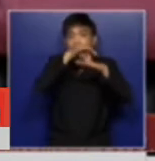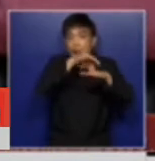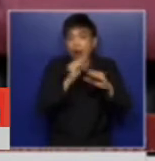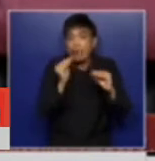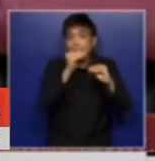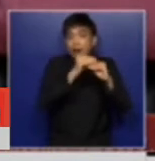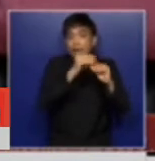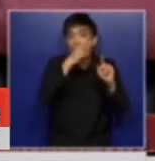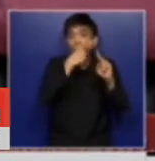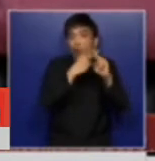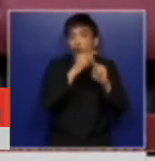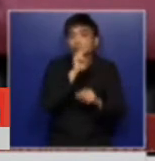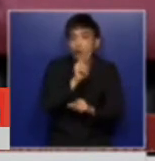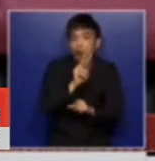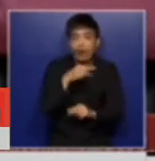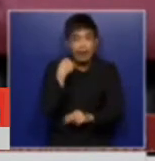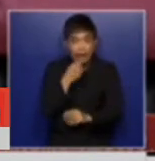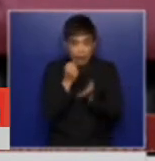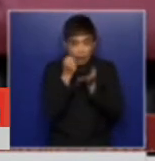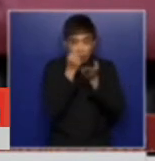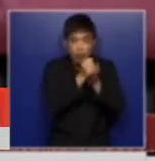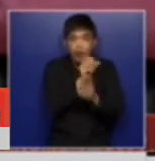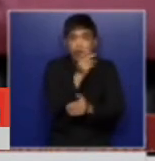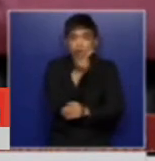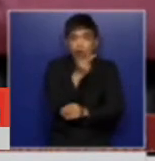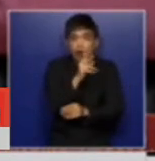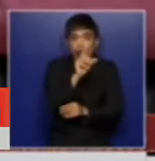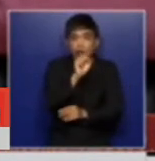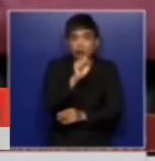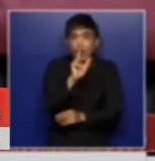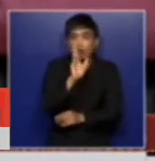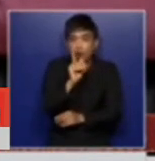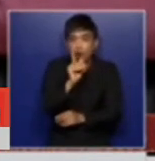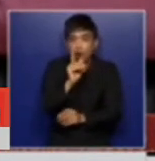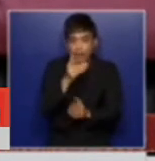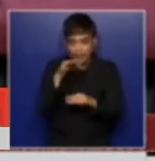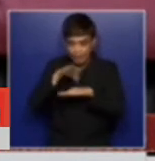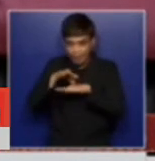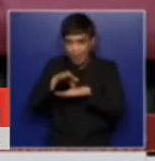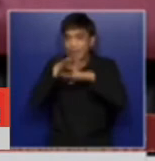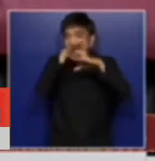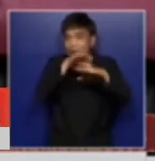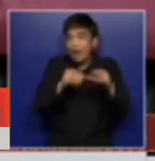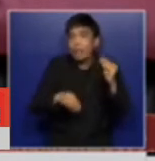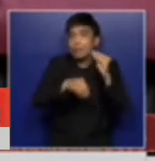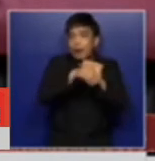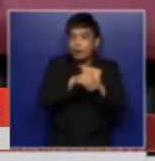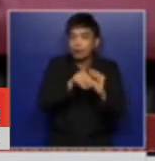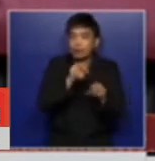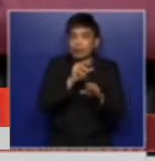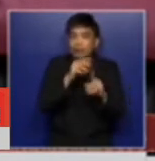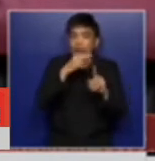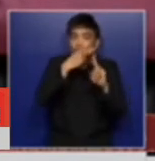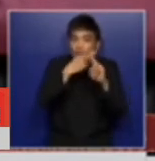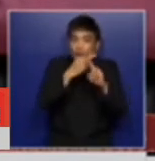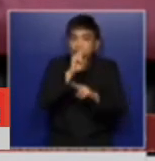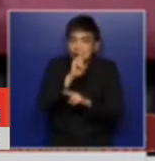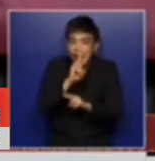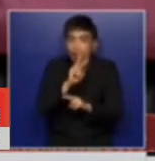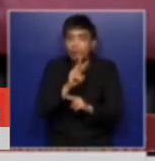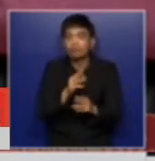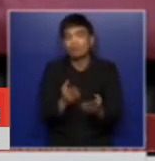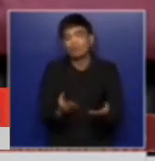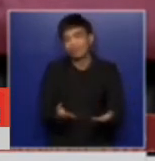งานคสช.ผมต้องกราบเรียนนะครับในส่วน2ขั้น3ขั้นหรือจะมากไปกว่านั้นวันทวีคูณด้วย